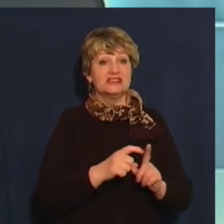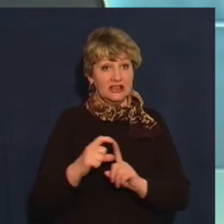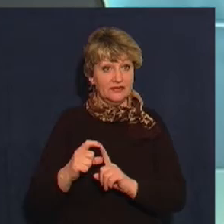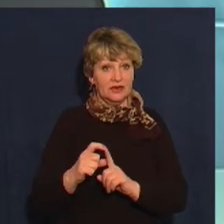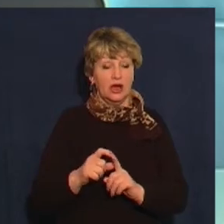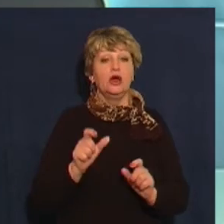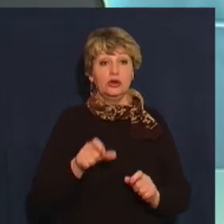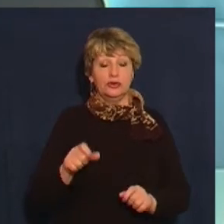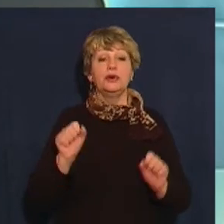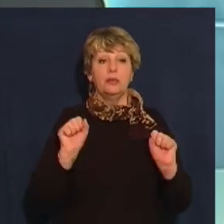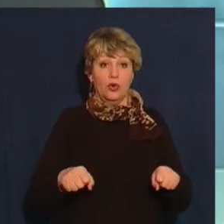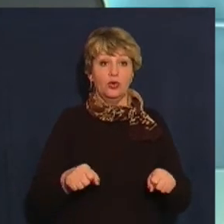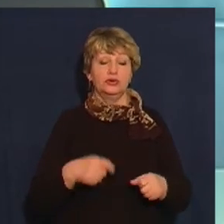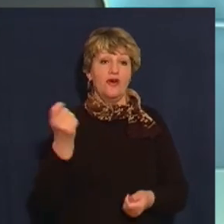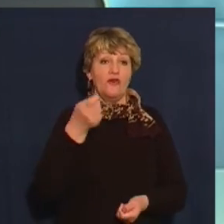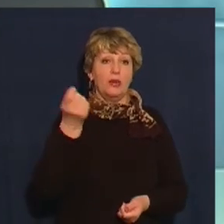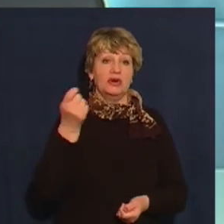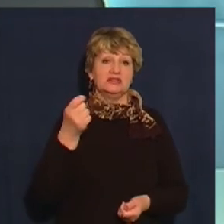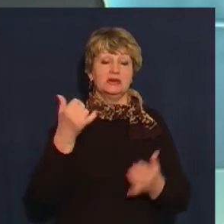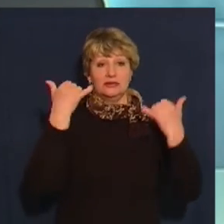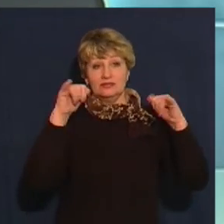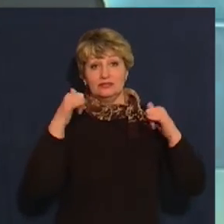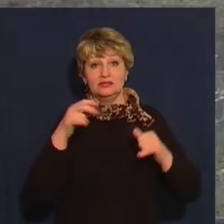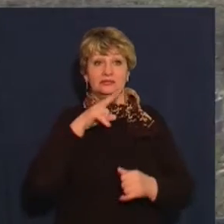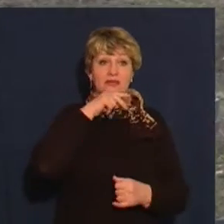трьох ділянках загальною площею 42 гектара.